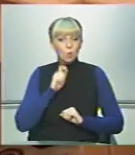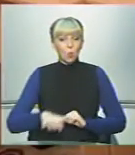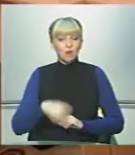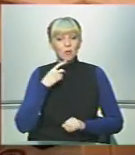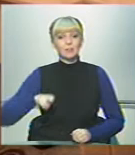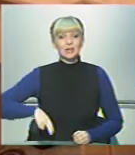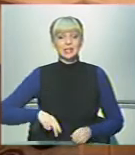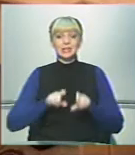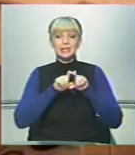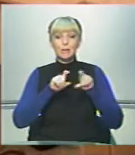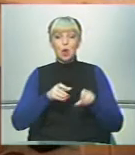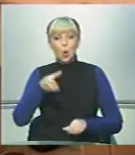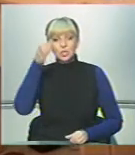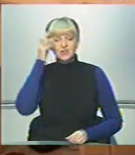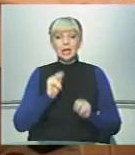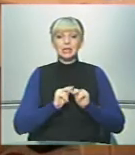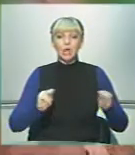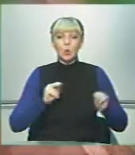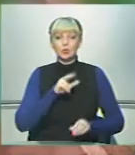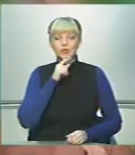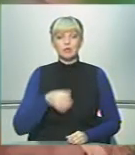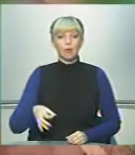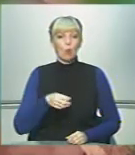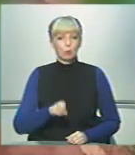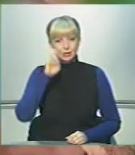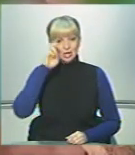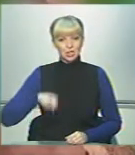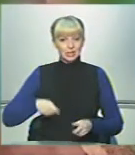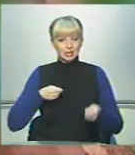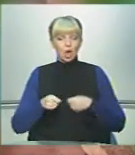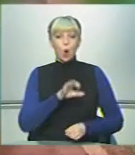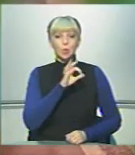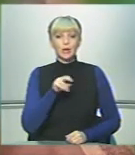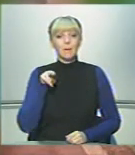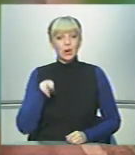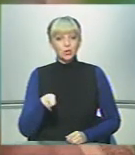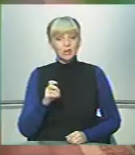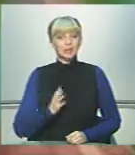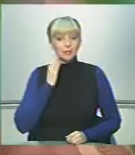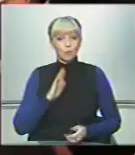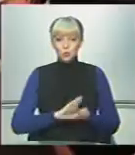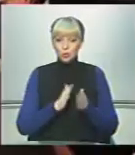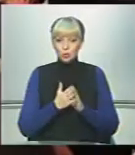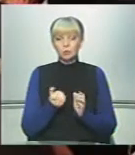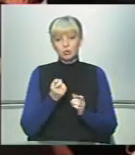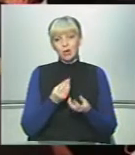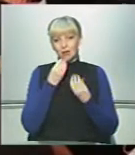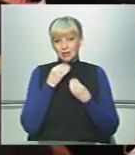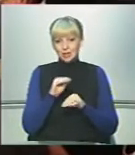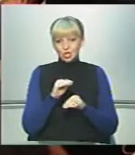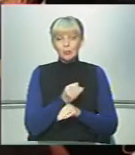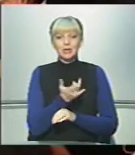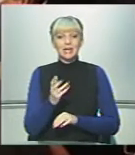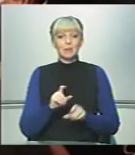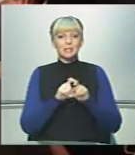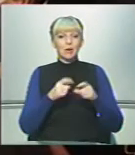каже директор департаменту освіти і науки Чернівецької облдержадміністрації Оксана Паліщук. На Буковині ситуація дещо краща.